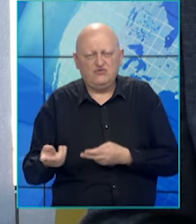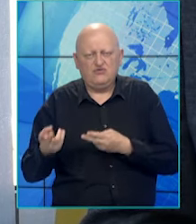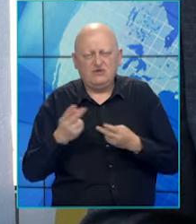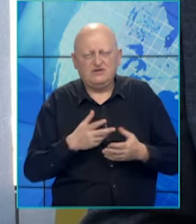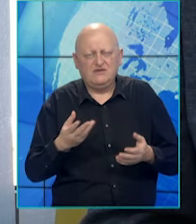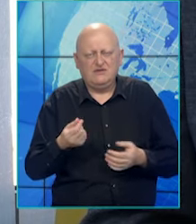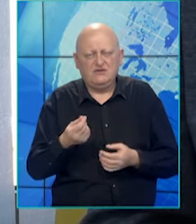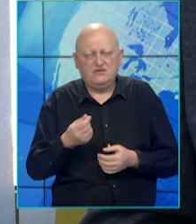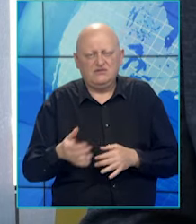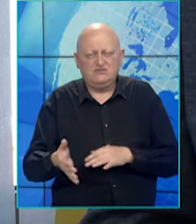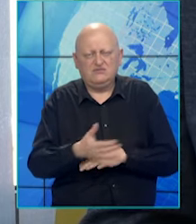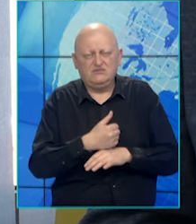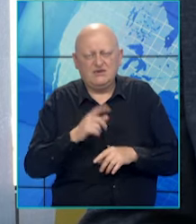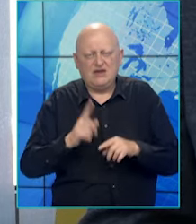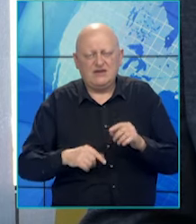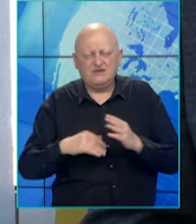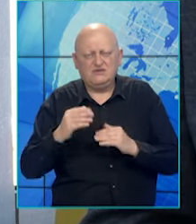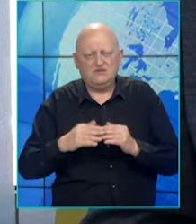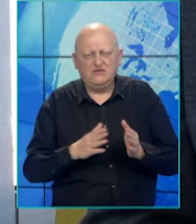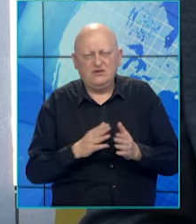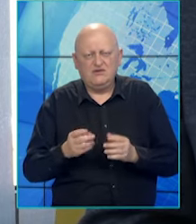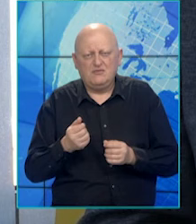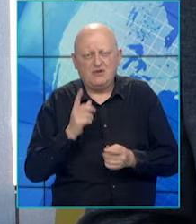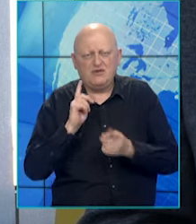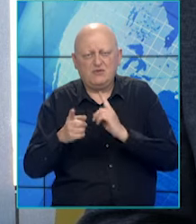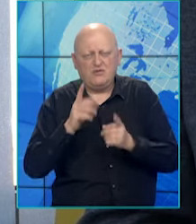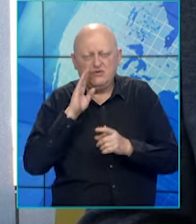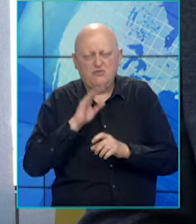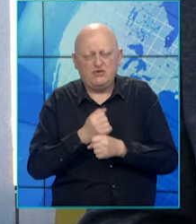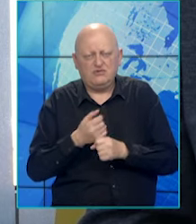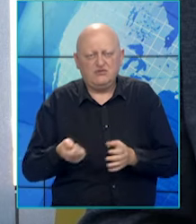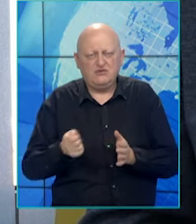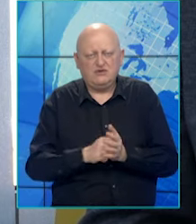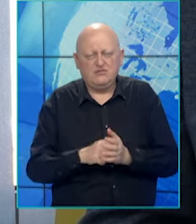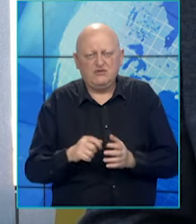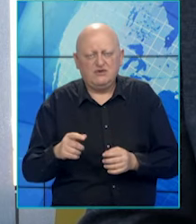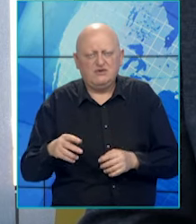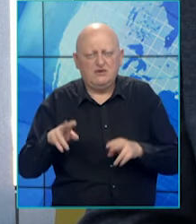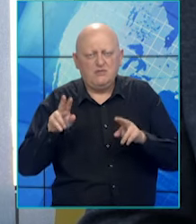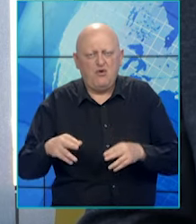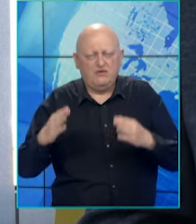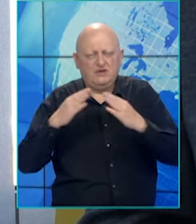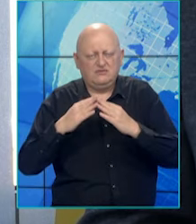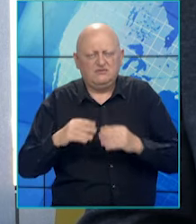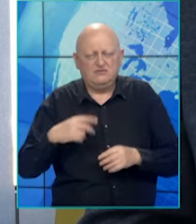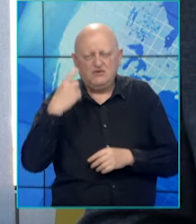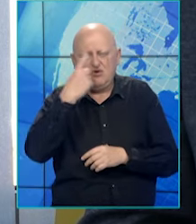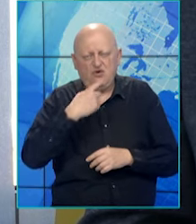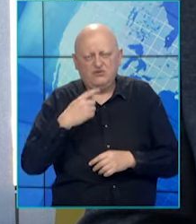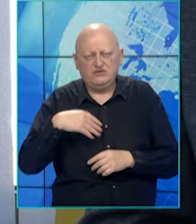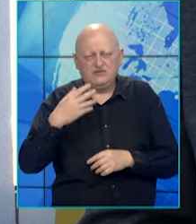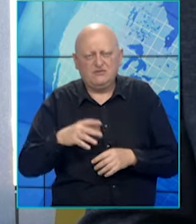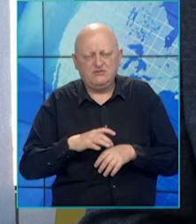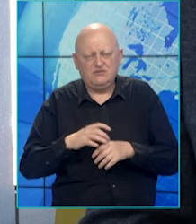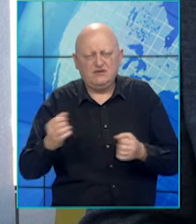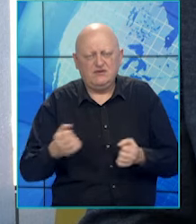velikih iznosa novca stečenog kaznenim djelima u redovan platni promet u Bosni i Hercegovini kupovinom pokretne i nepokretne imovine. Osumnjičeni će nakon